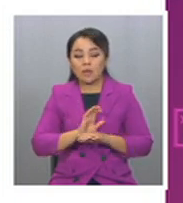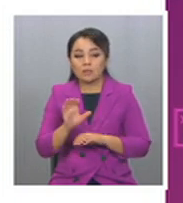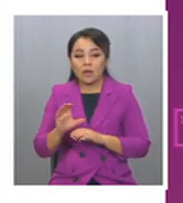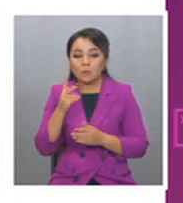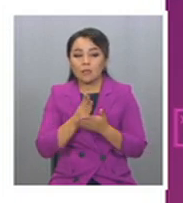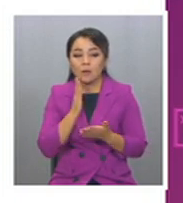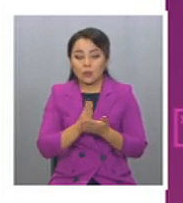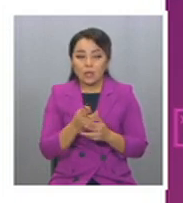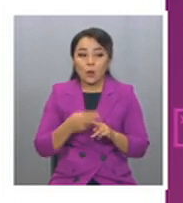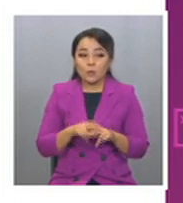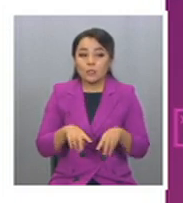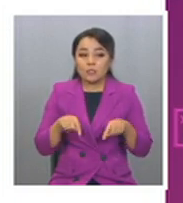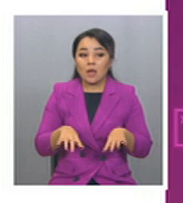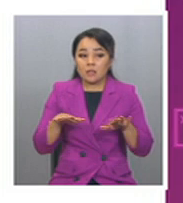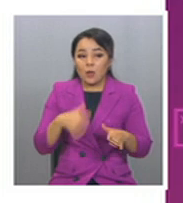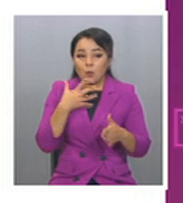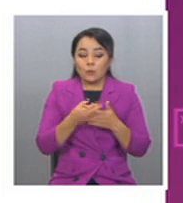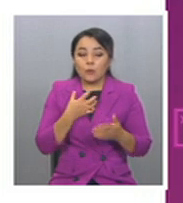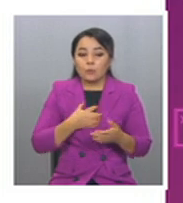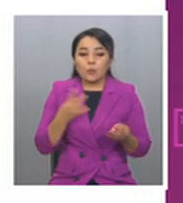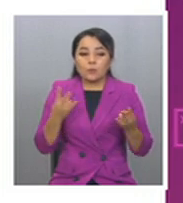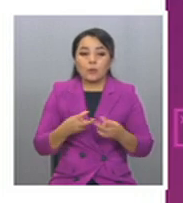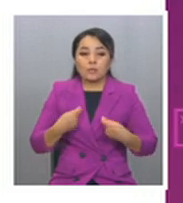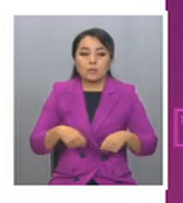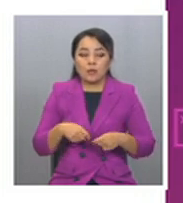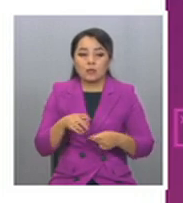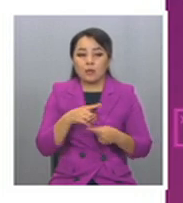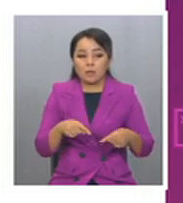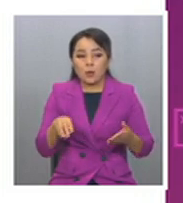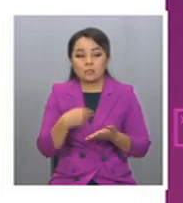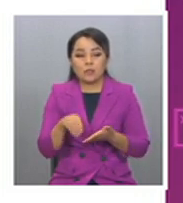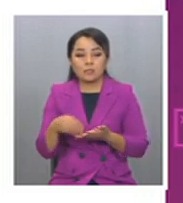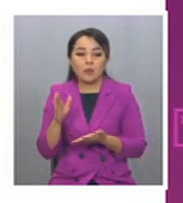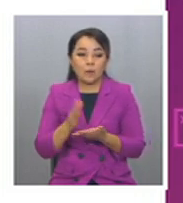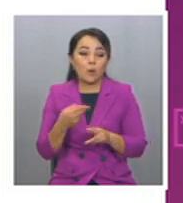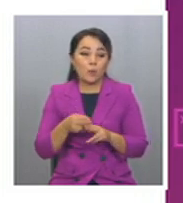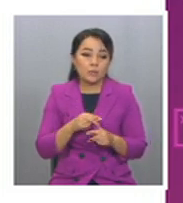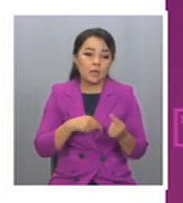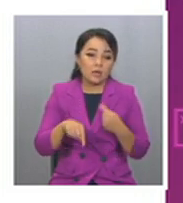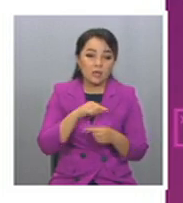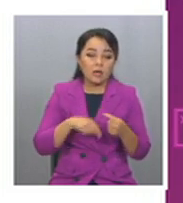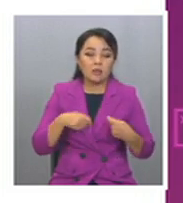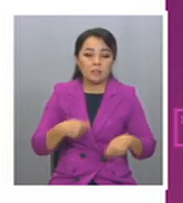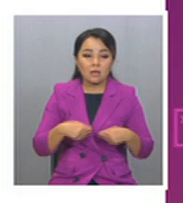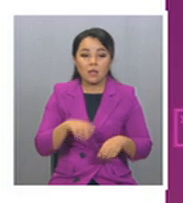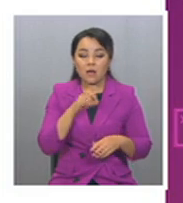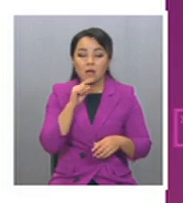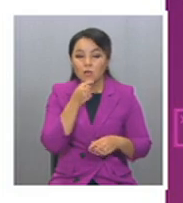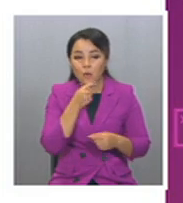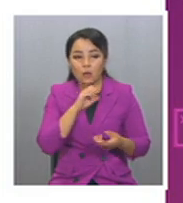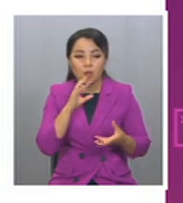жерде өзіне қажетті өнімдерді сатып алды. Осылайша нарықтық экономика